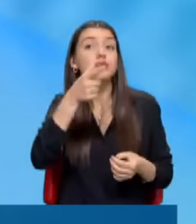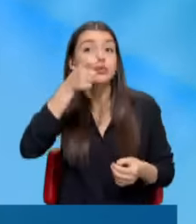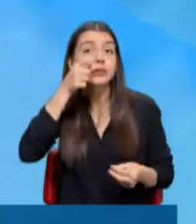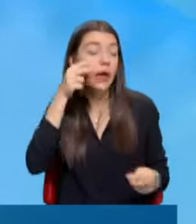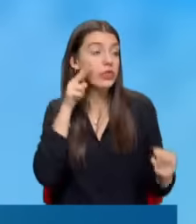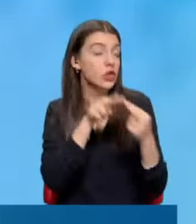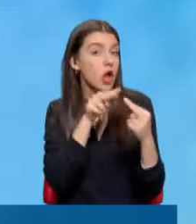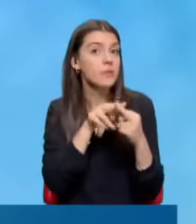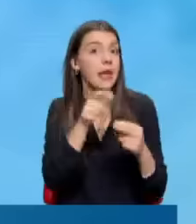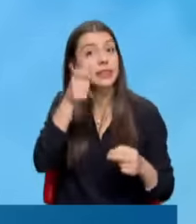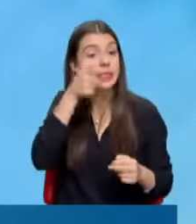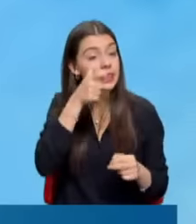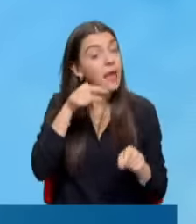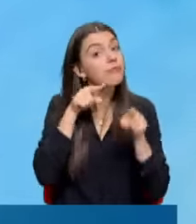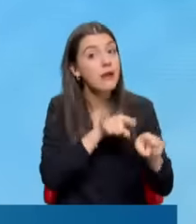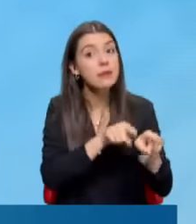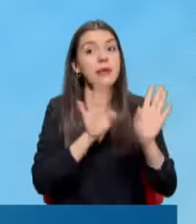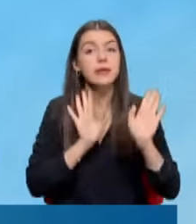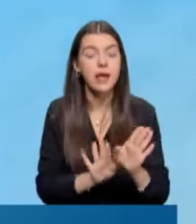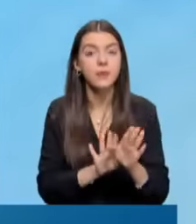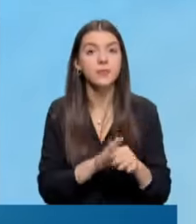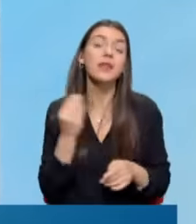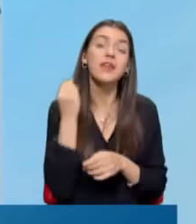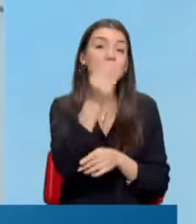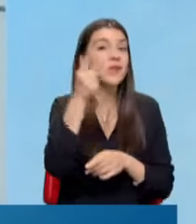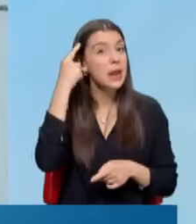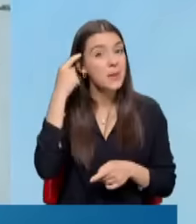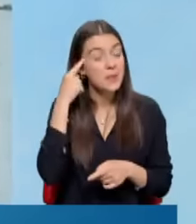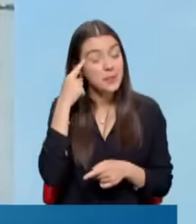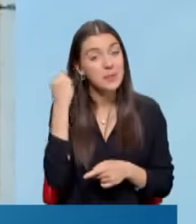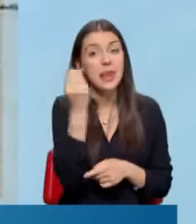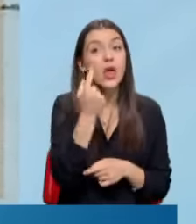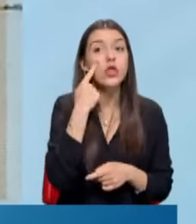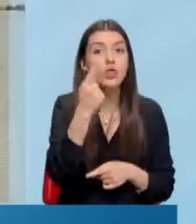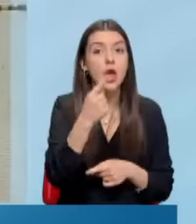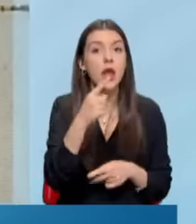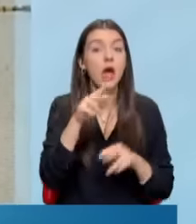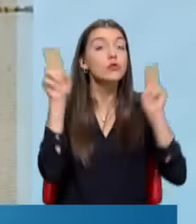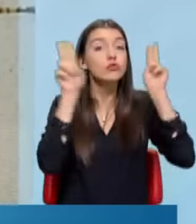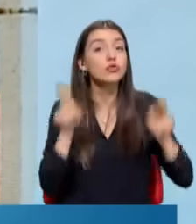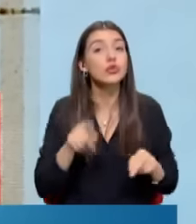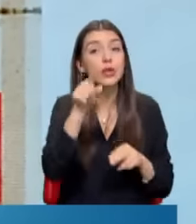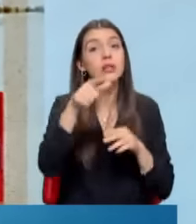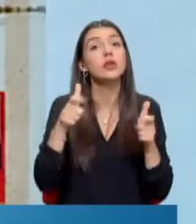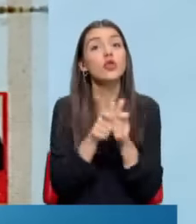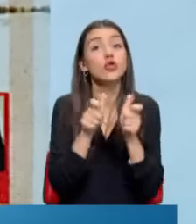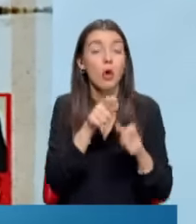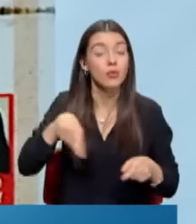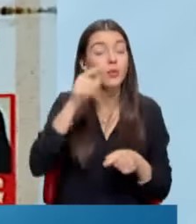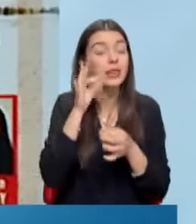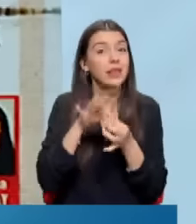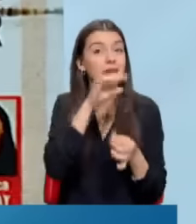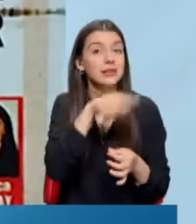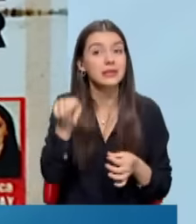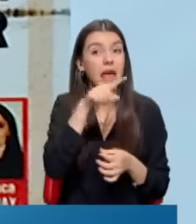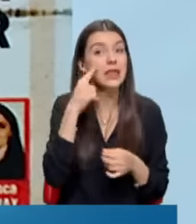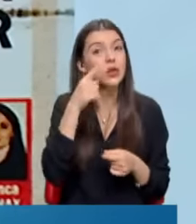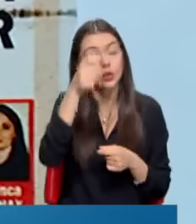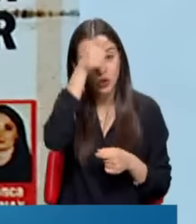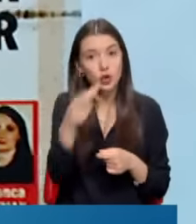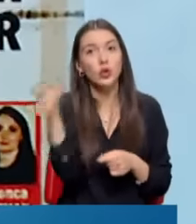görüşmeyi dikkatle takip etti. Verilen bilgiye göre Erdoğan, uluslararası toplumun dikkatini Gazze'ye çekmek için Türkiye'nin